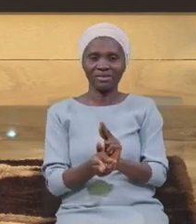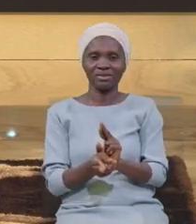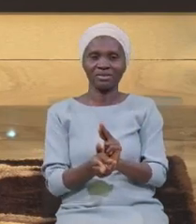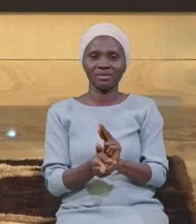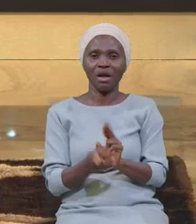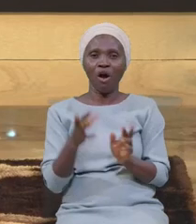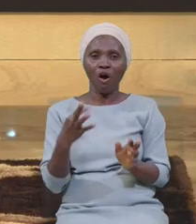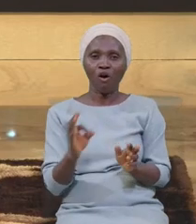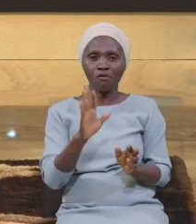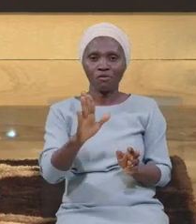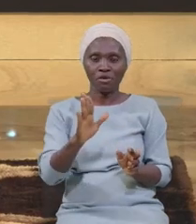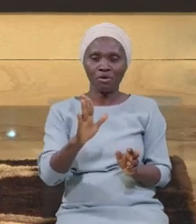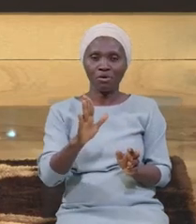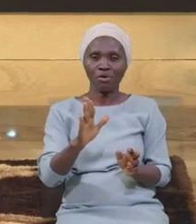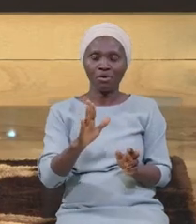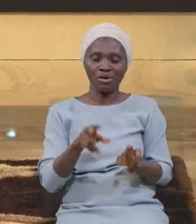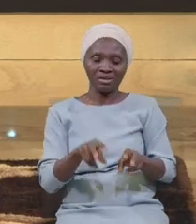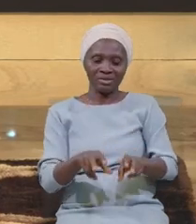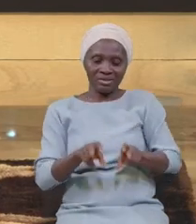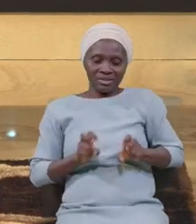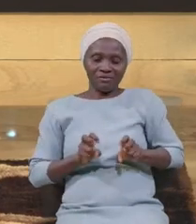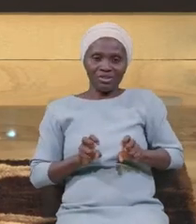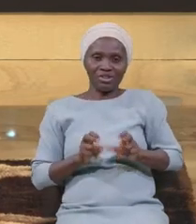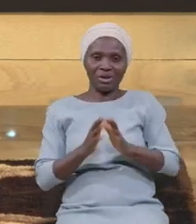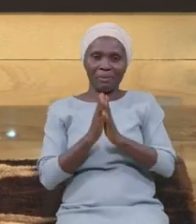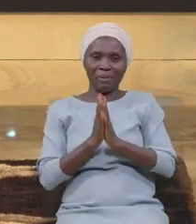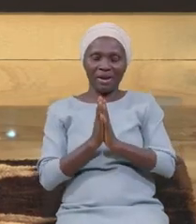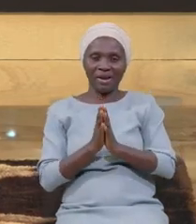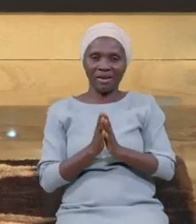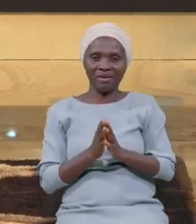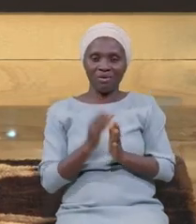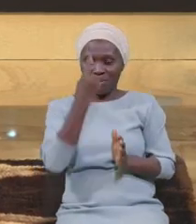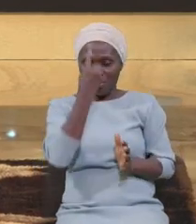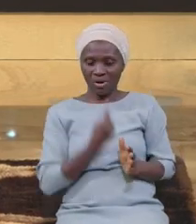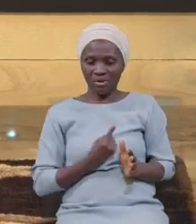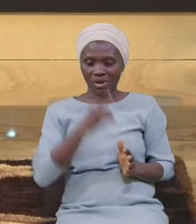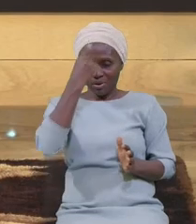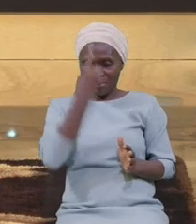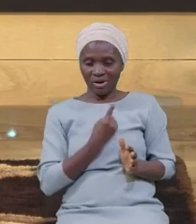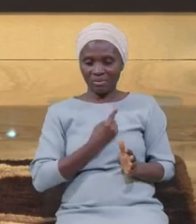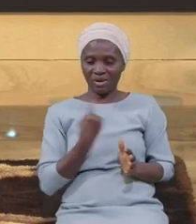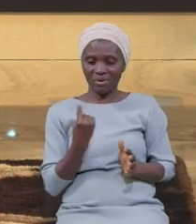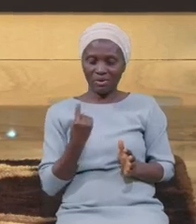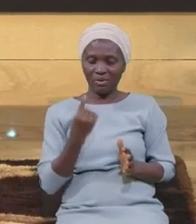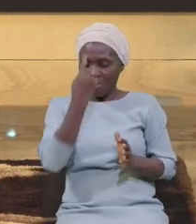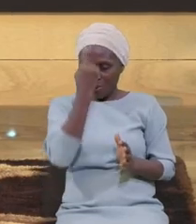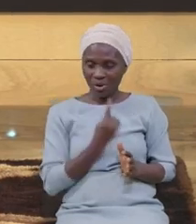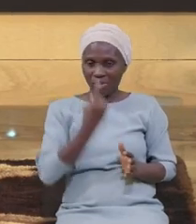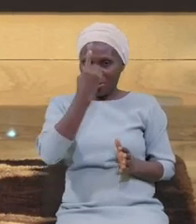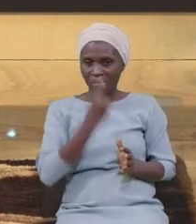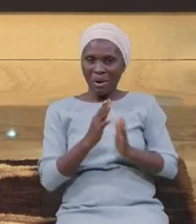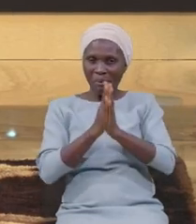Repentez-vous de la prière égoïste. Moi seul, sans se rappeler